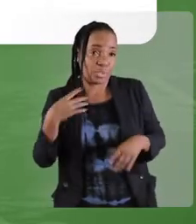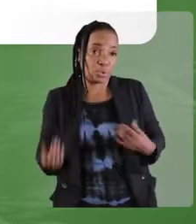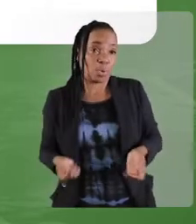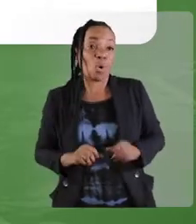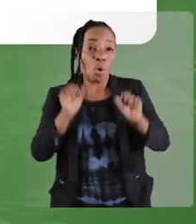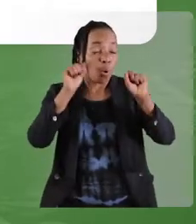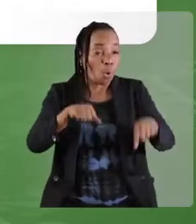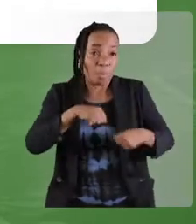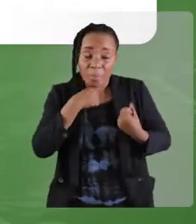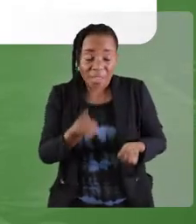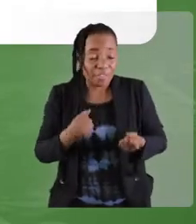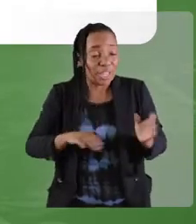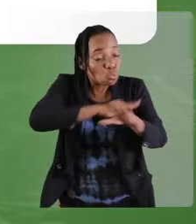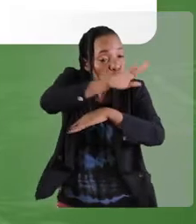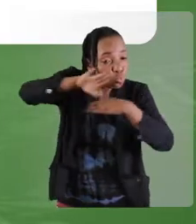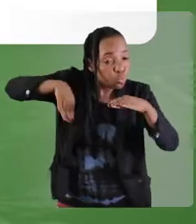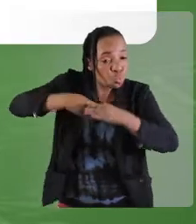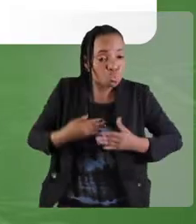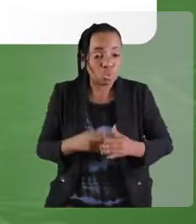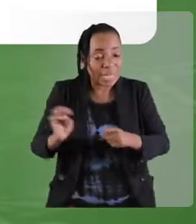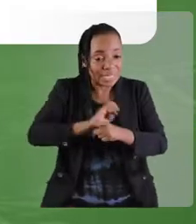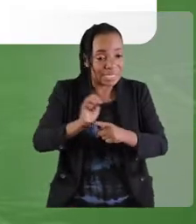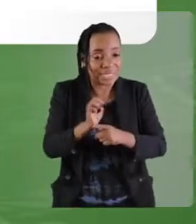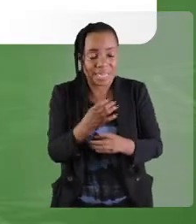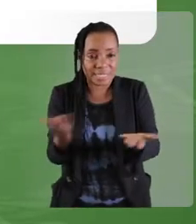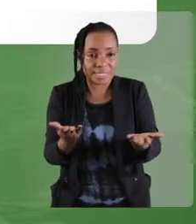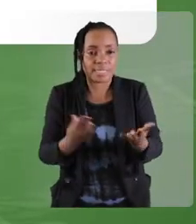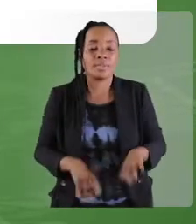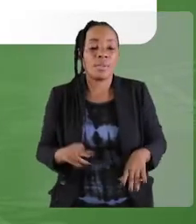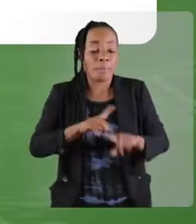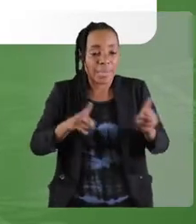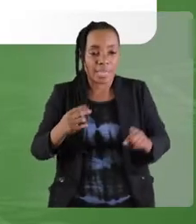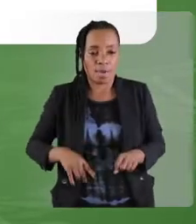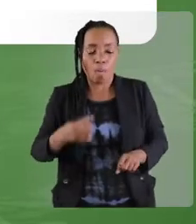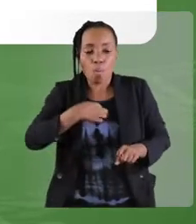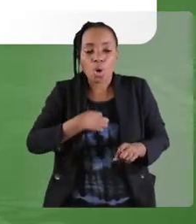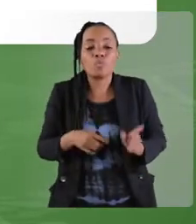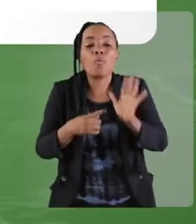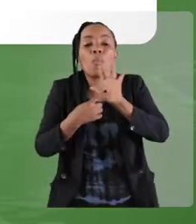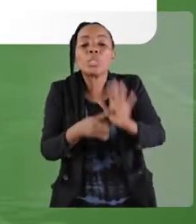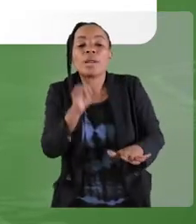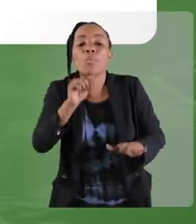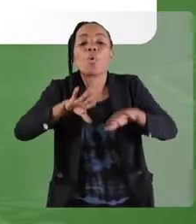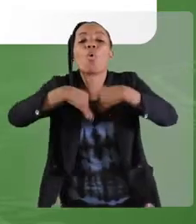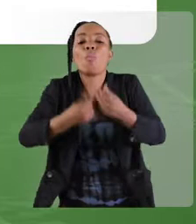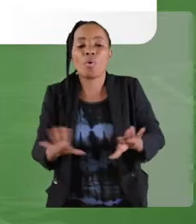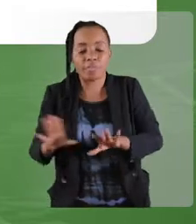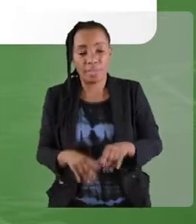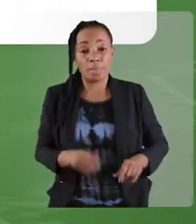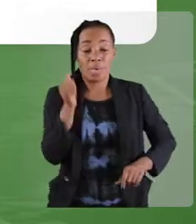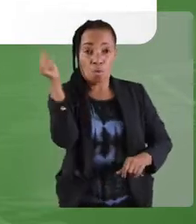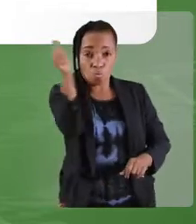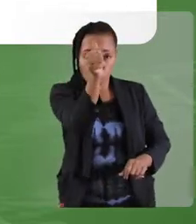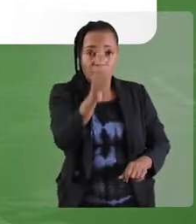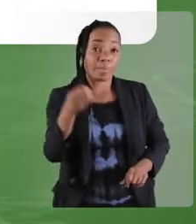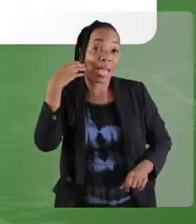intégrale. Ce sont les activités préliminaires que nous allons exposer ensemble qui vous serviront, chers élèves, à vous exercer, à